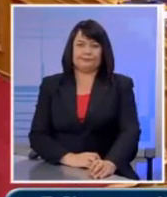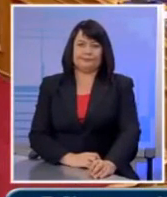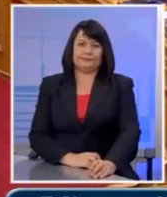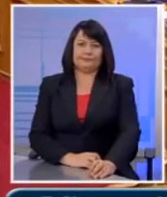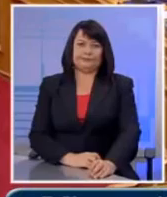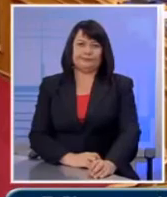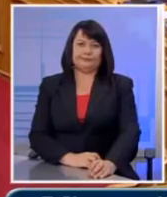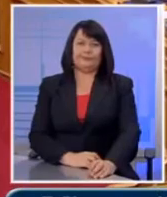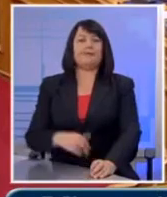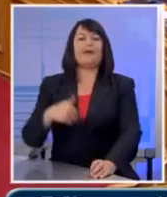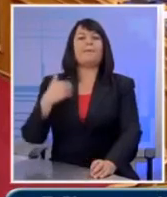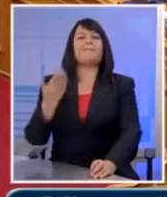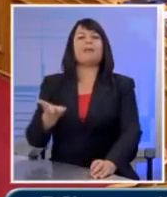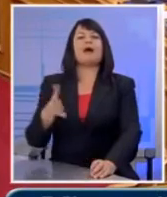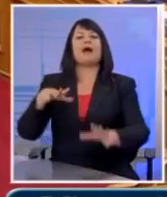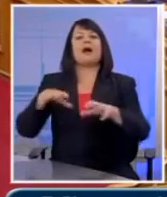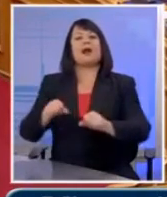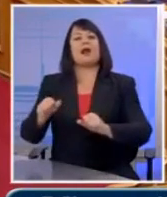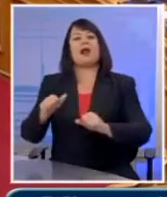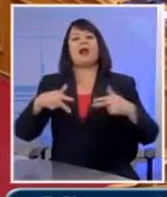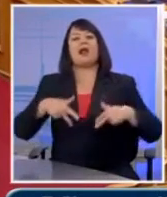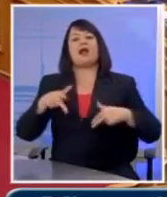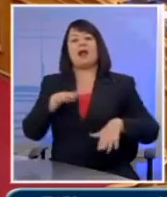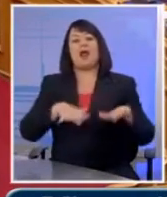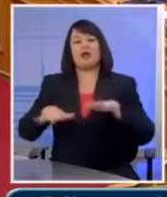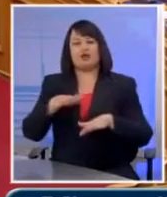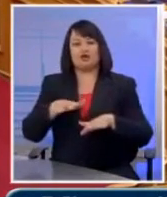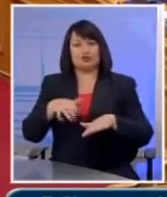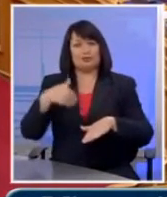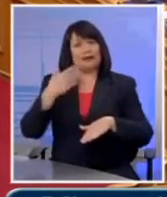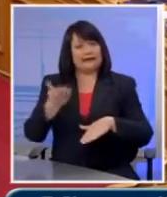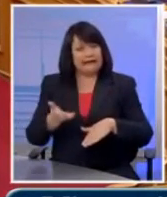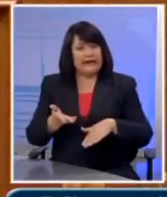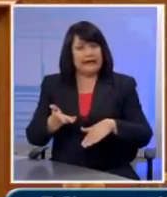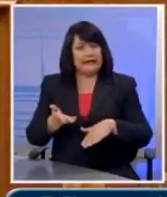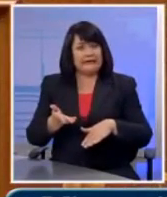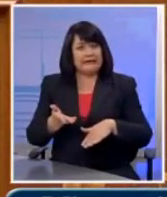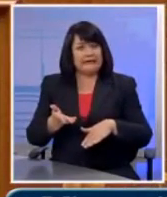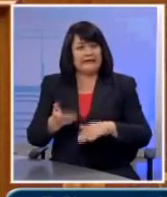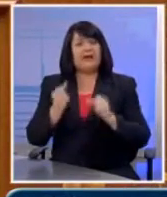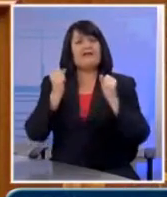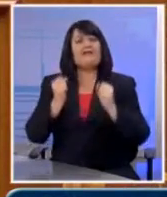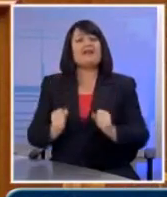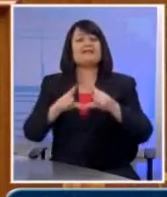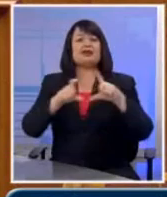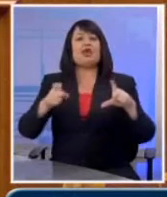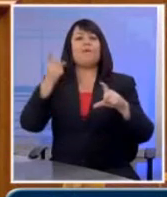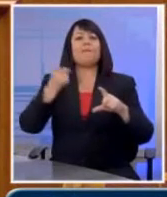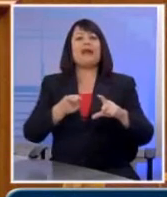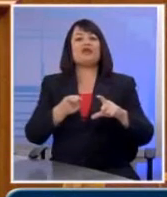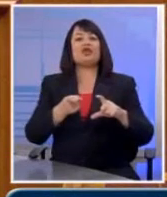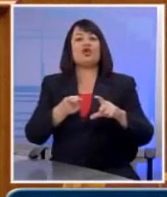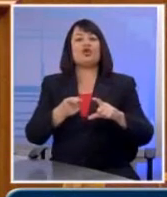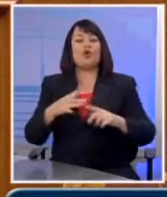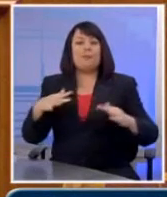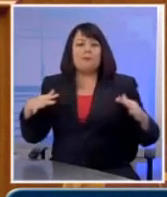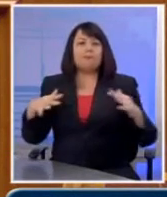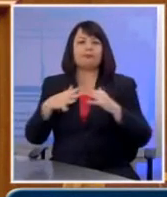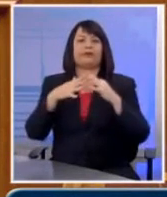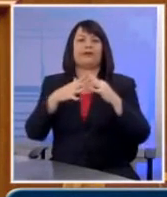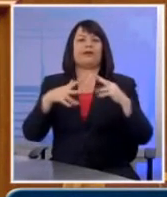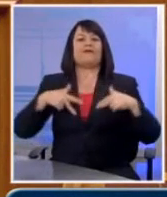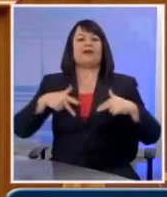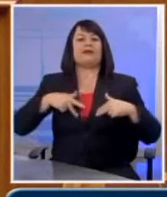Το παρακράτος στη συνέχεια δεν είναι αυτό που με αφορμή το βασικό μέτοχο δεν πολέμησε την κυβέρνηση του Κώστα